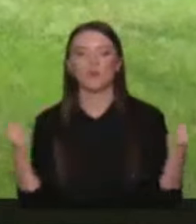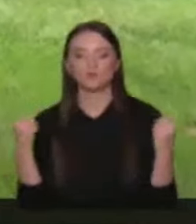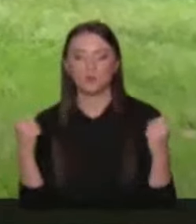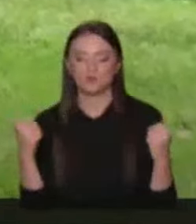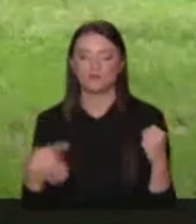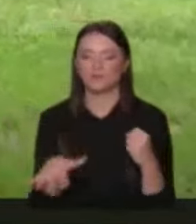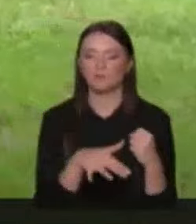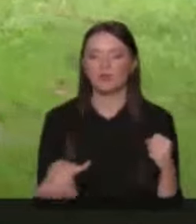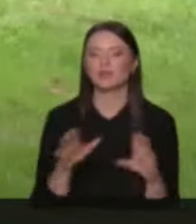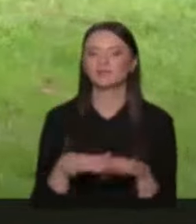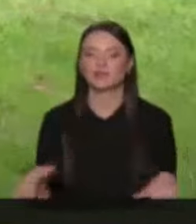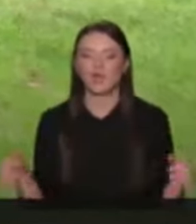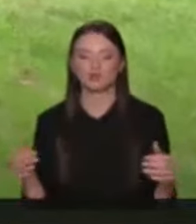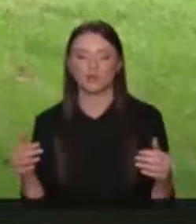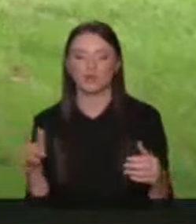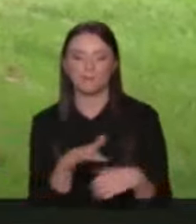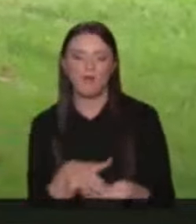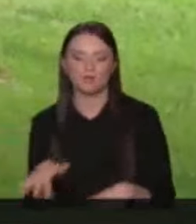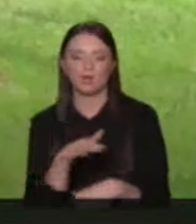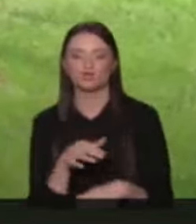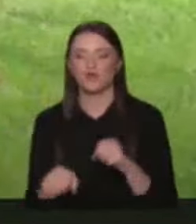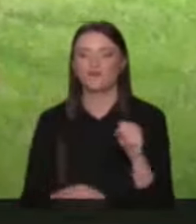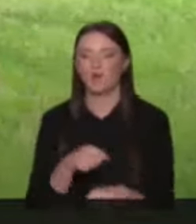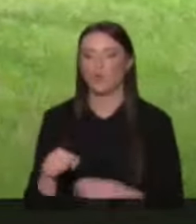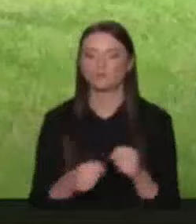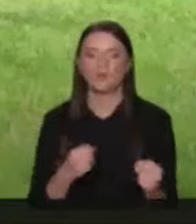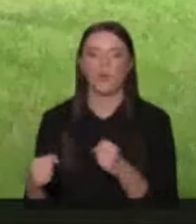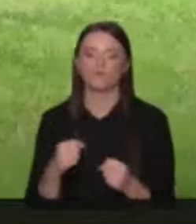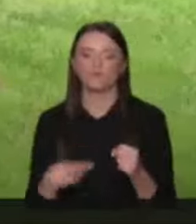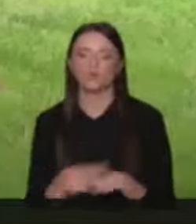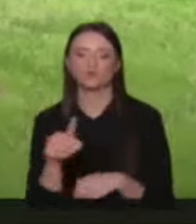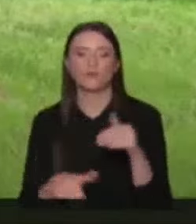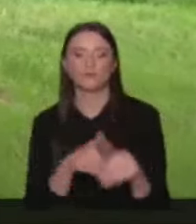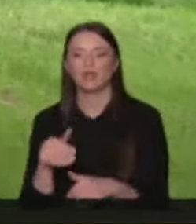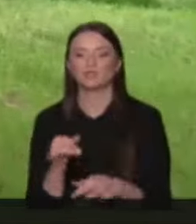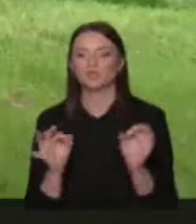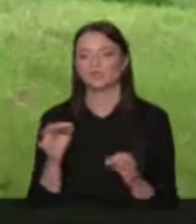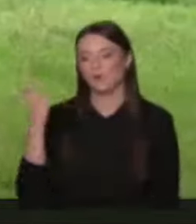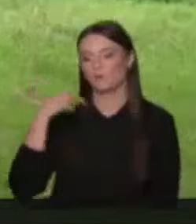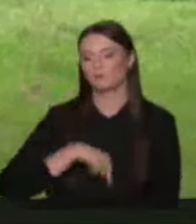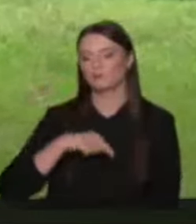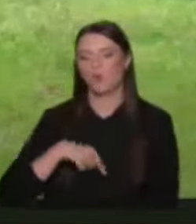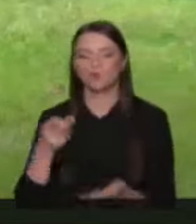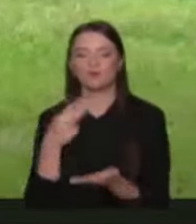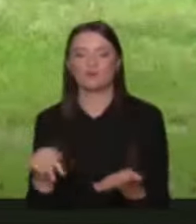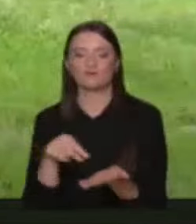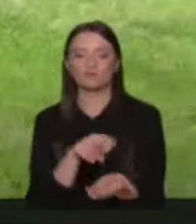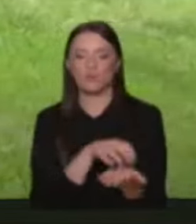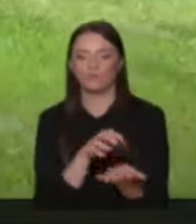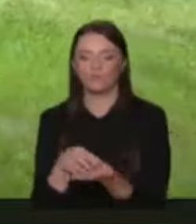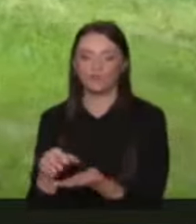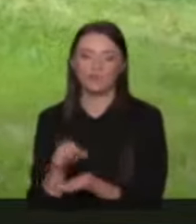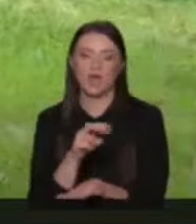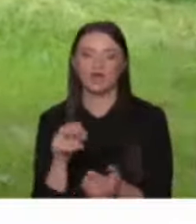майданчик, дитячий майданчик, також велобігову доріжку, пляж, ну і, звісно, про психологічно відновлення. Вальні зони. Але